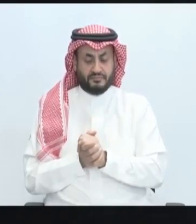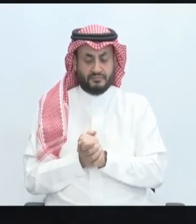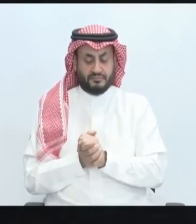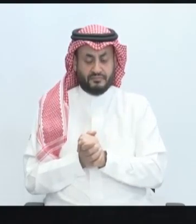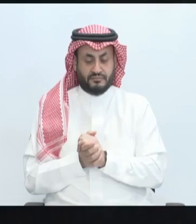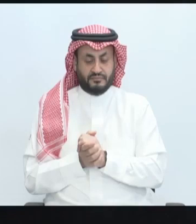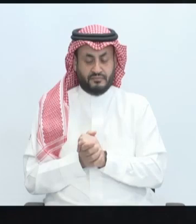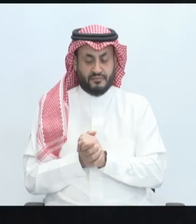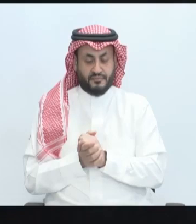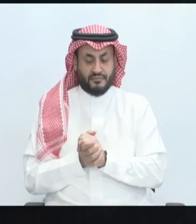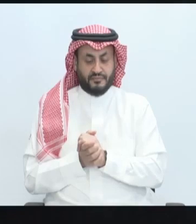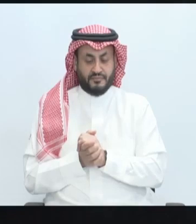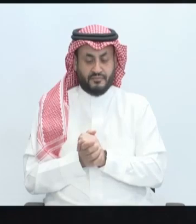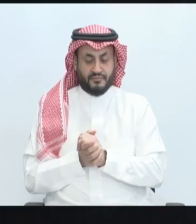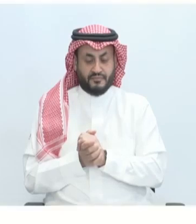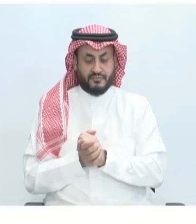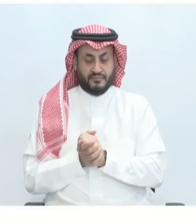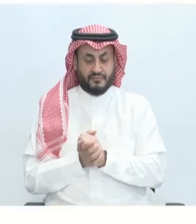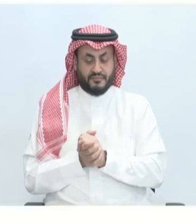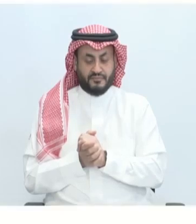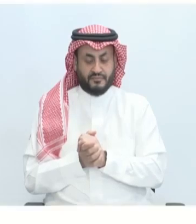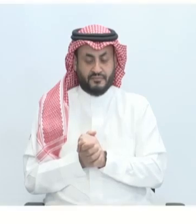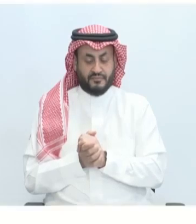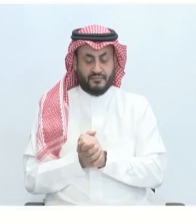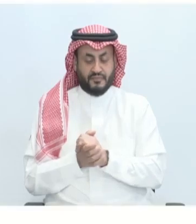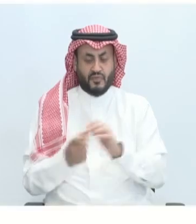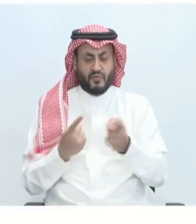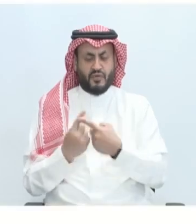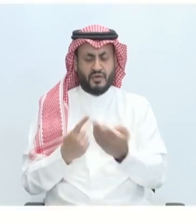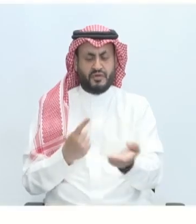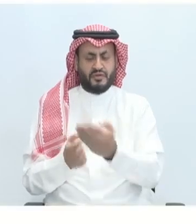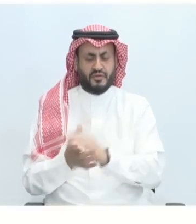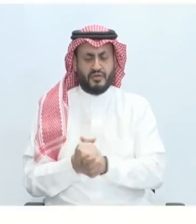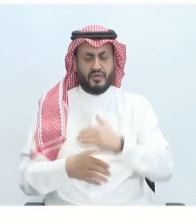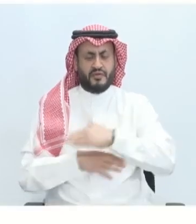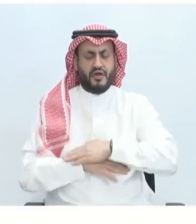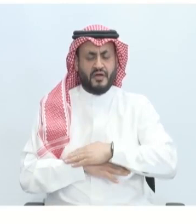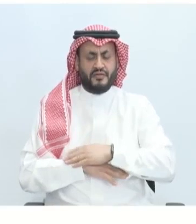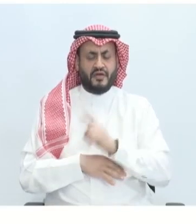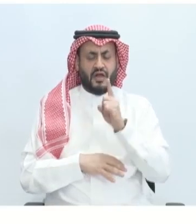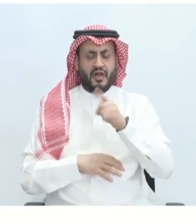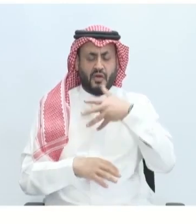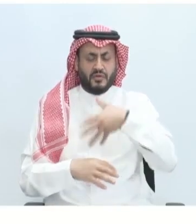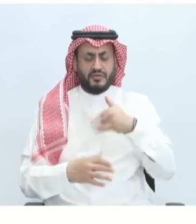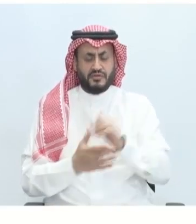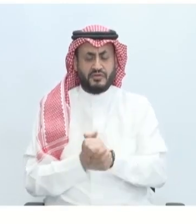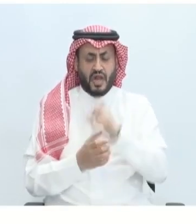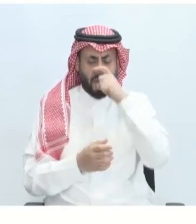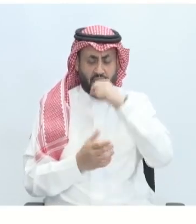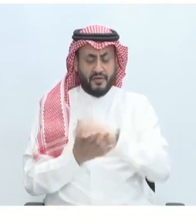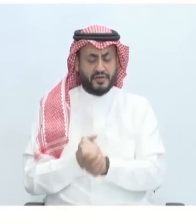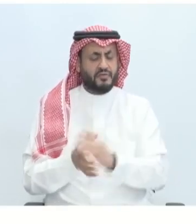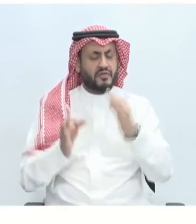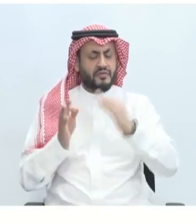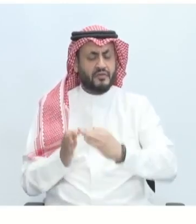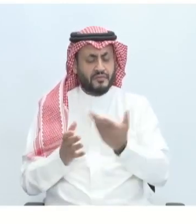ما الايه التي دلت على هذه العباره السؤال العباره الاولى طاعه الله وطاعه رسول الله صلى الله عليه وسلم